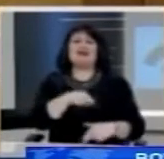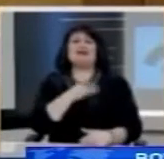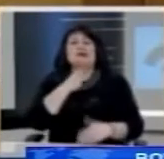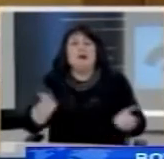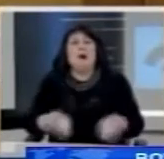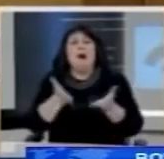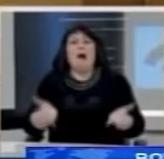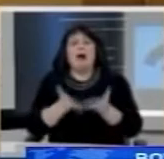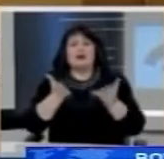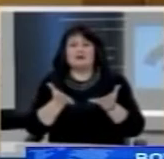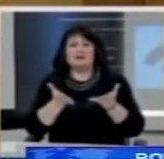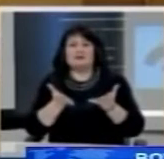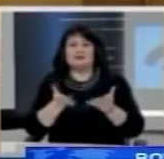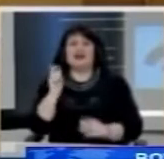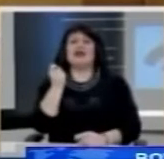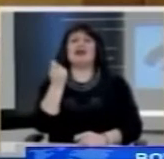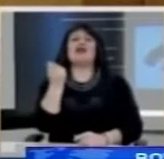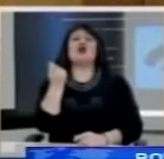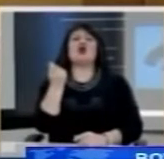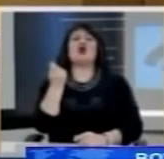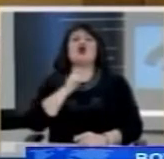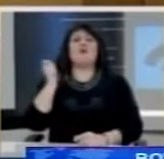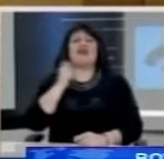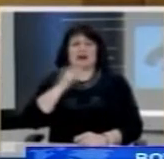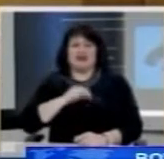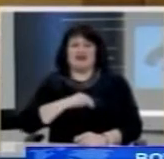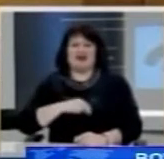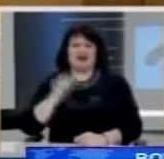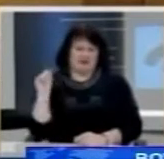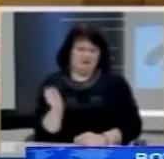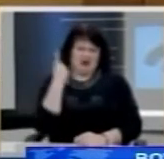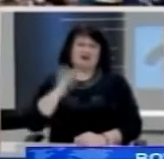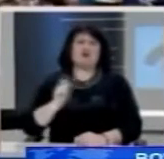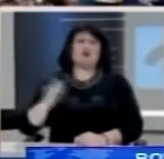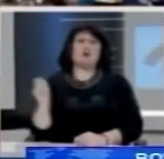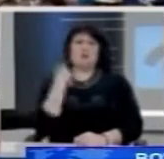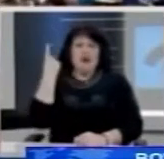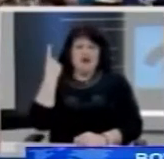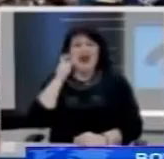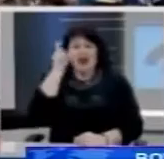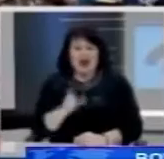ίδια, αφού κουρέλιασε την οικονομία και τα εθνικά συμφέροντα.